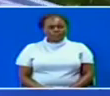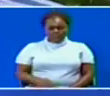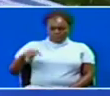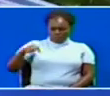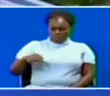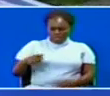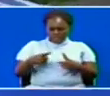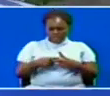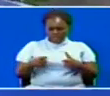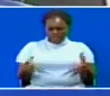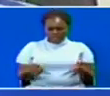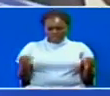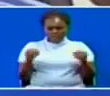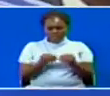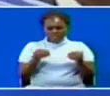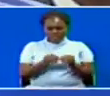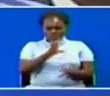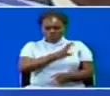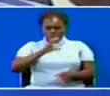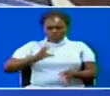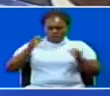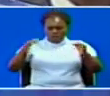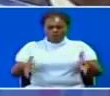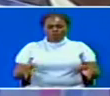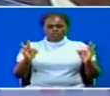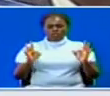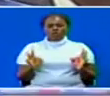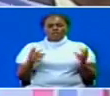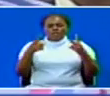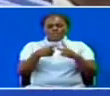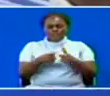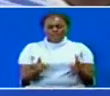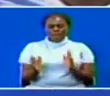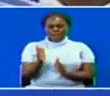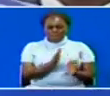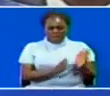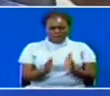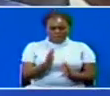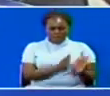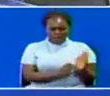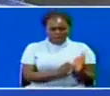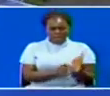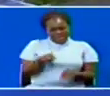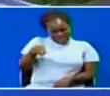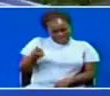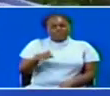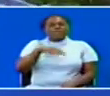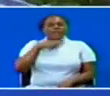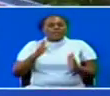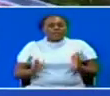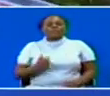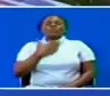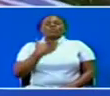Leo tumeanza mikutano ya kamati rasmi na tumeanza kupangilio, na ilikuwa maombi yake